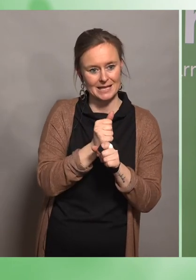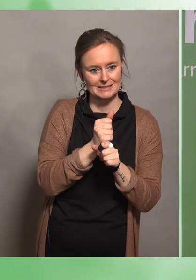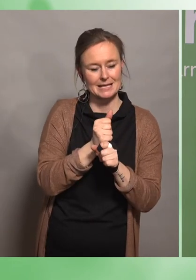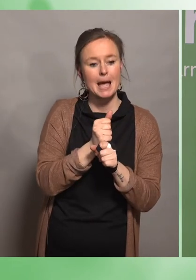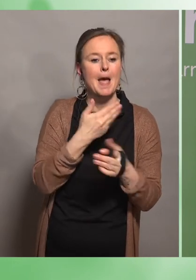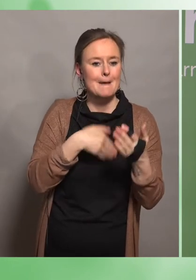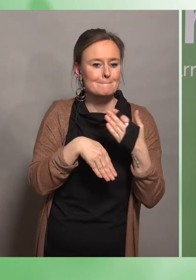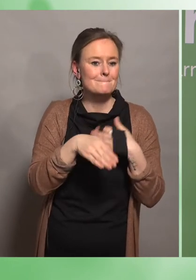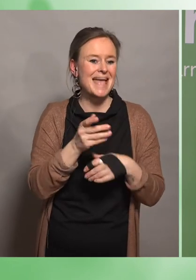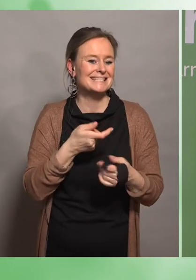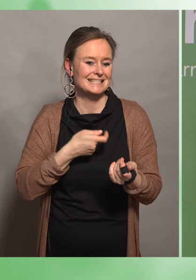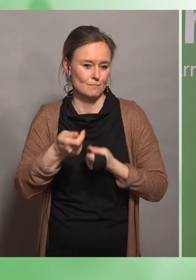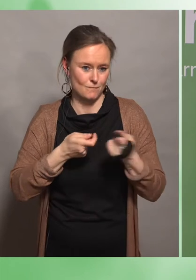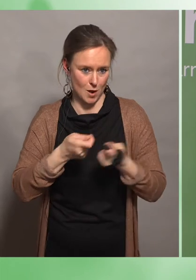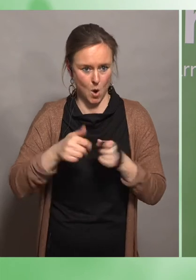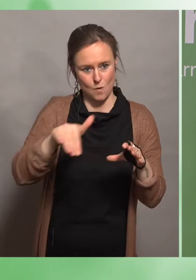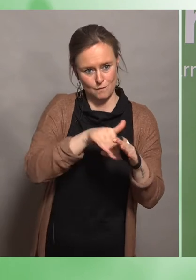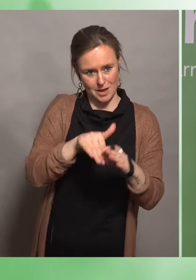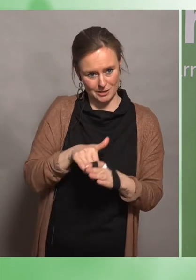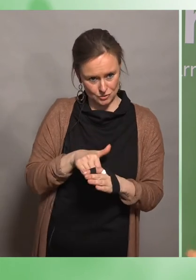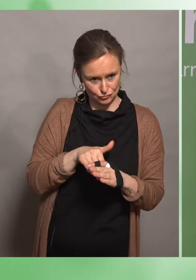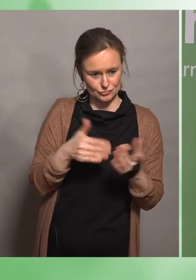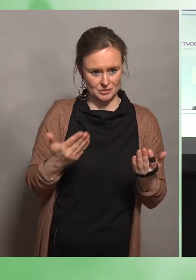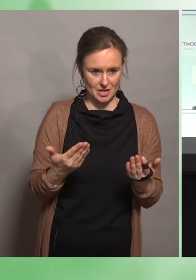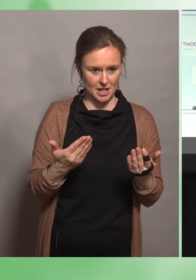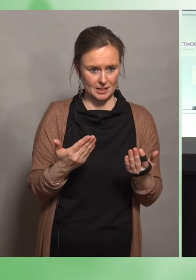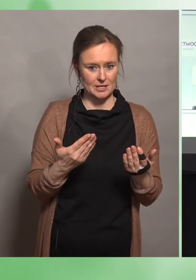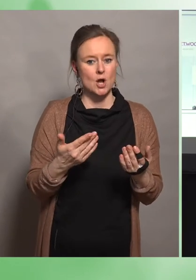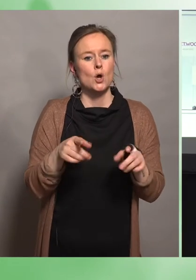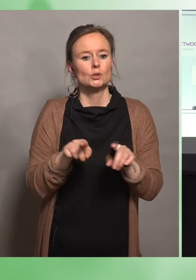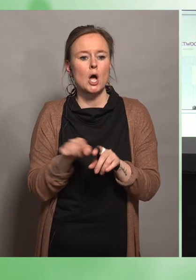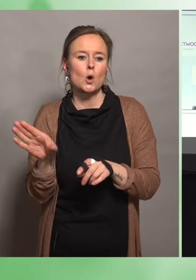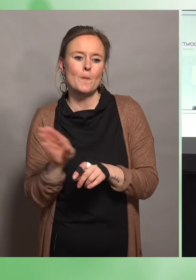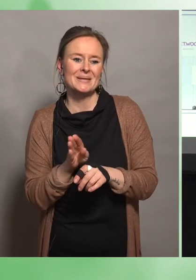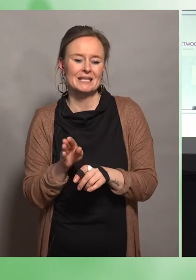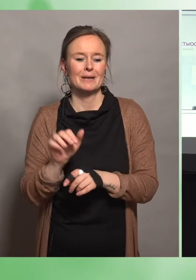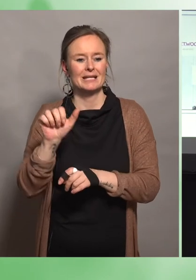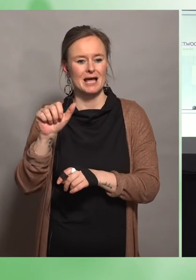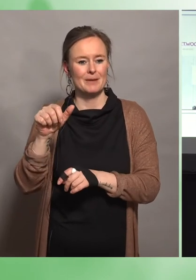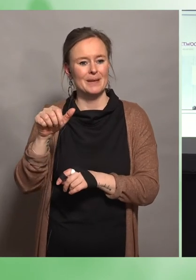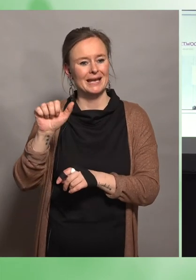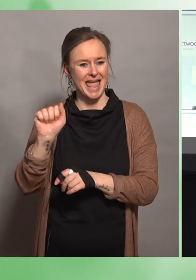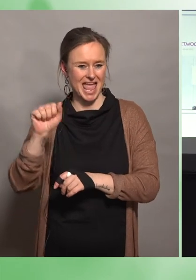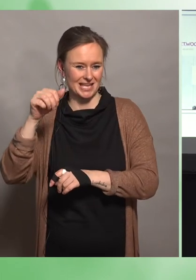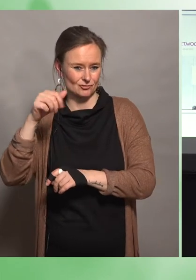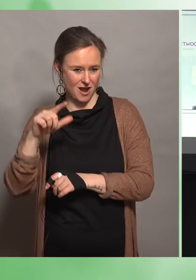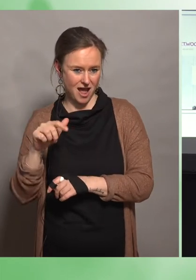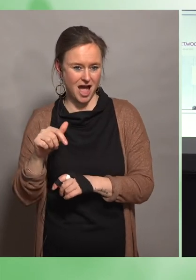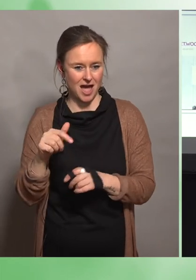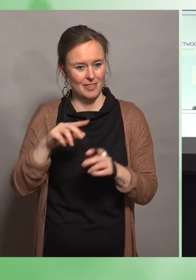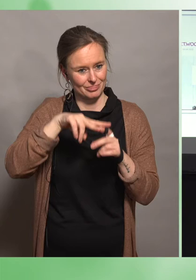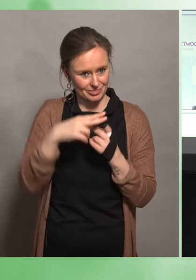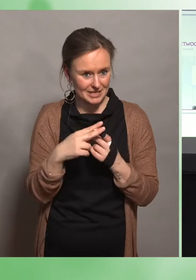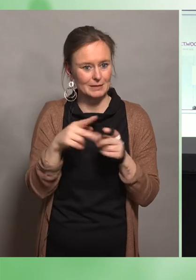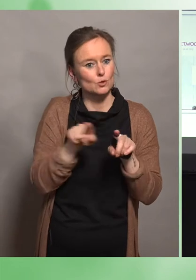werden und MitarbeiterInnen aus dem HR-Team, MitarbeiterInnen aus der Zentrale, die wir einfach